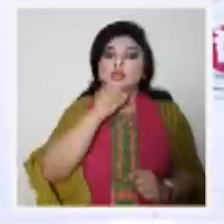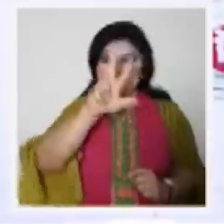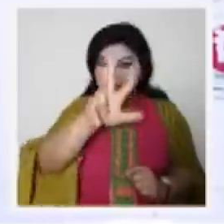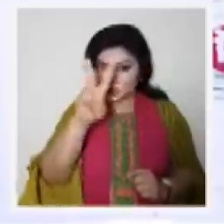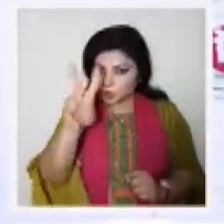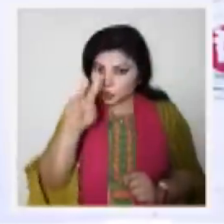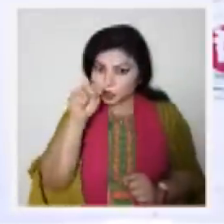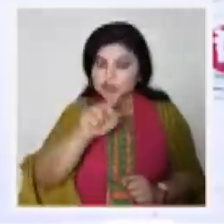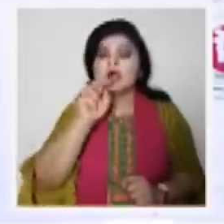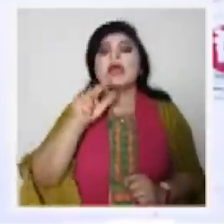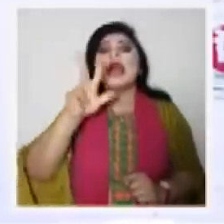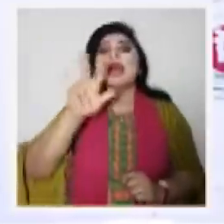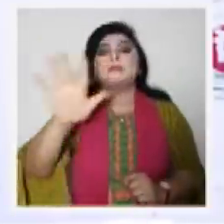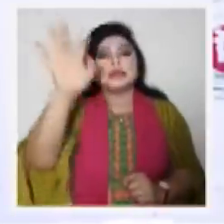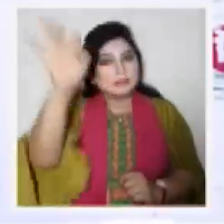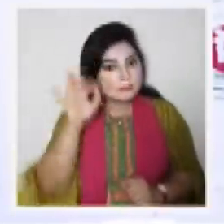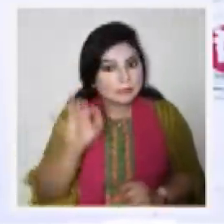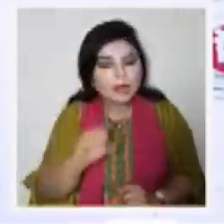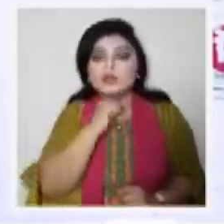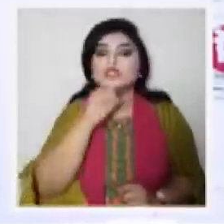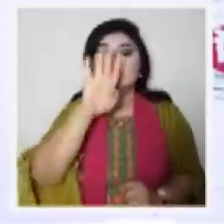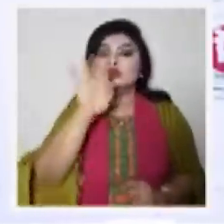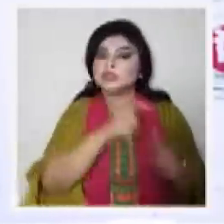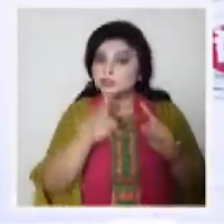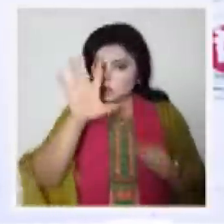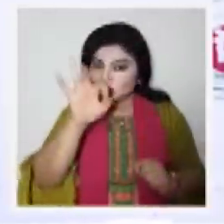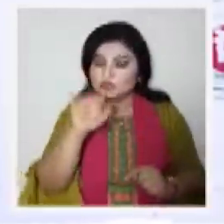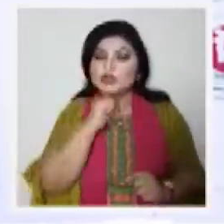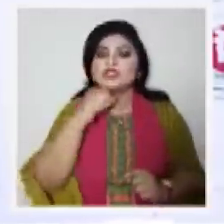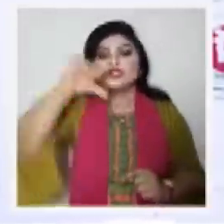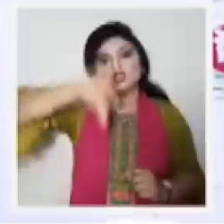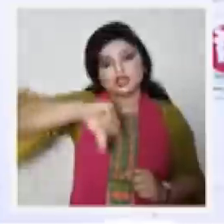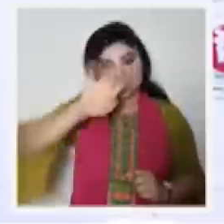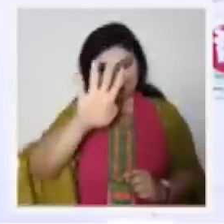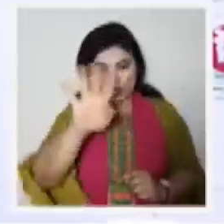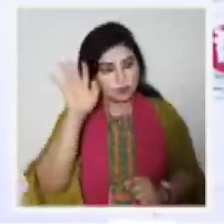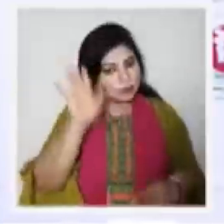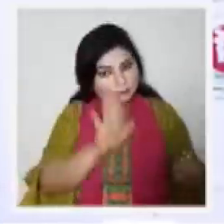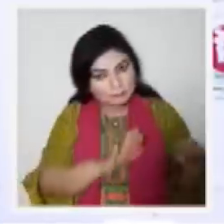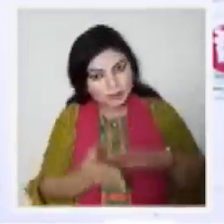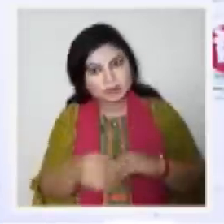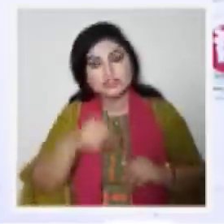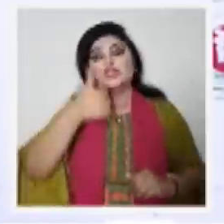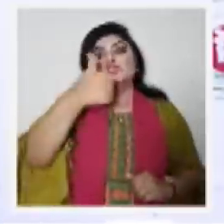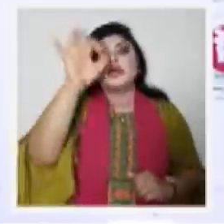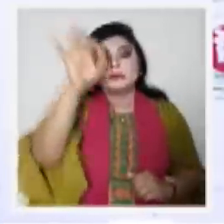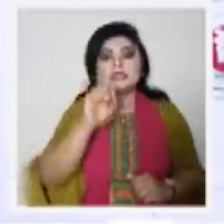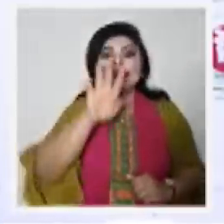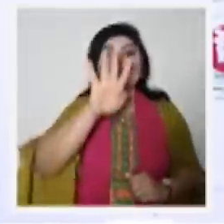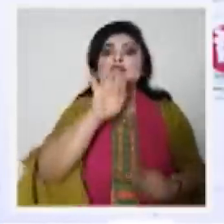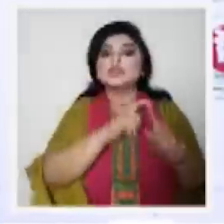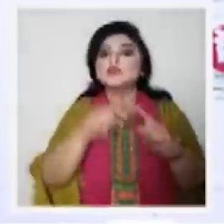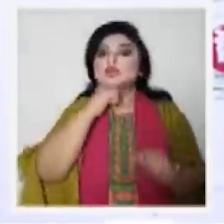30 জন, 1.04%, 21-30 বছর 82 জন, 2.85%,